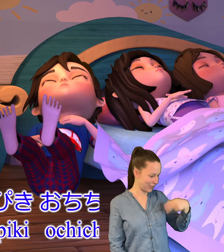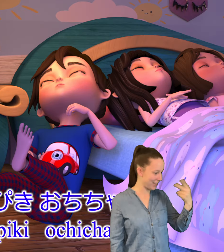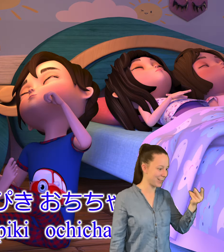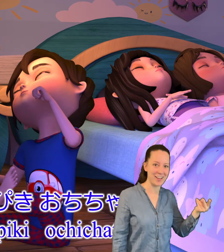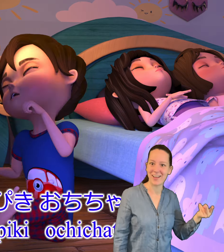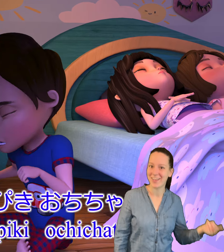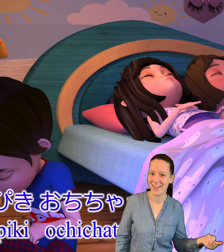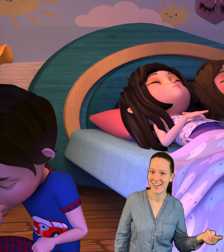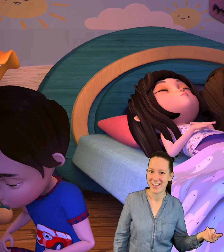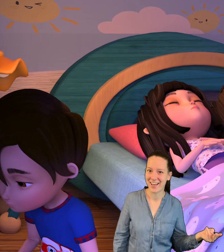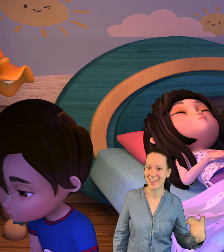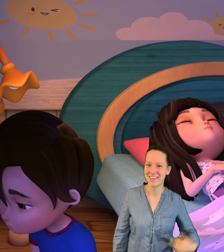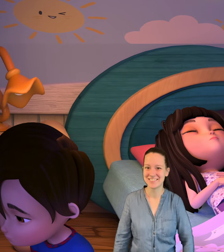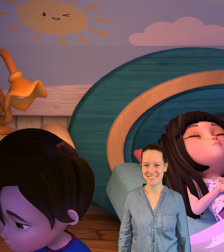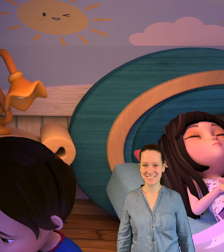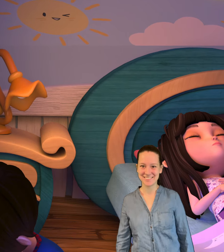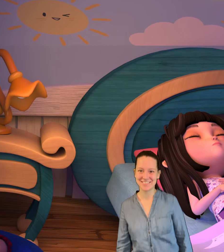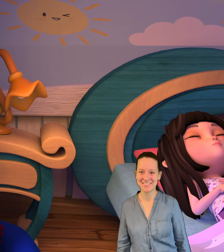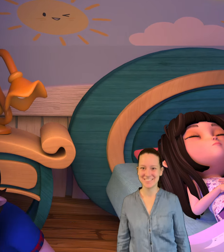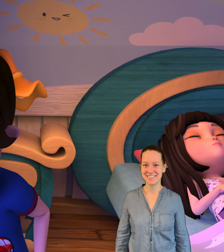匹落ちちゃっ